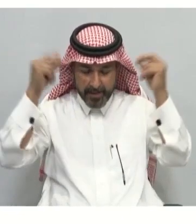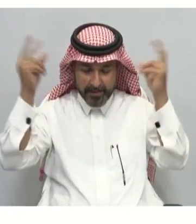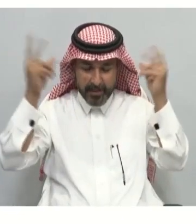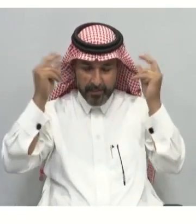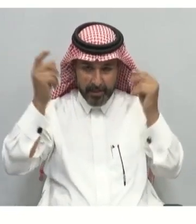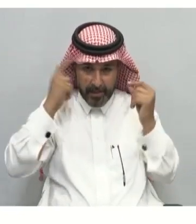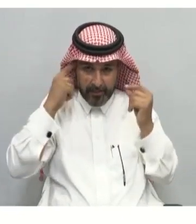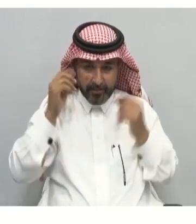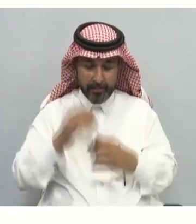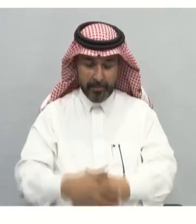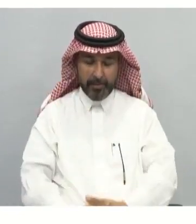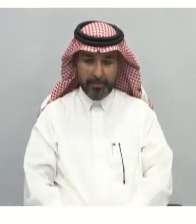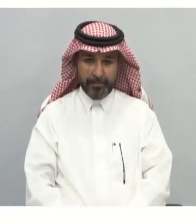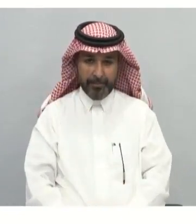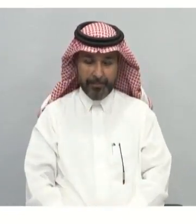لحياه